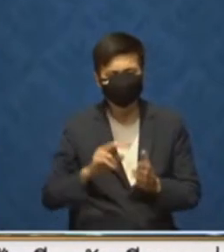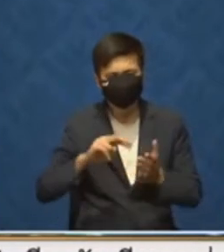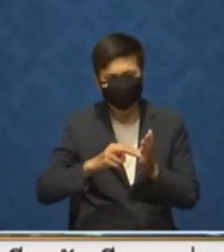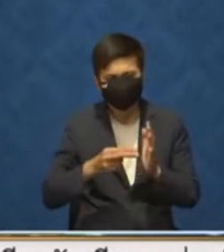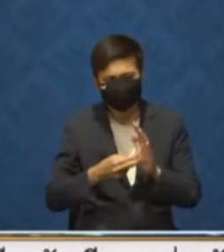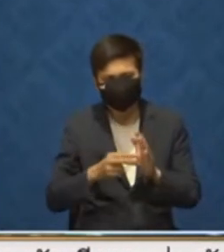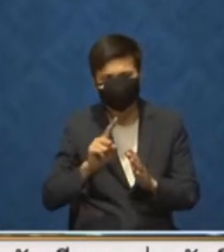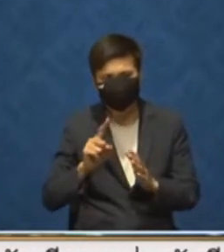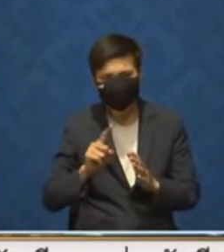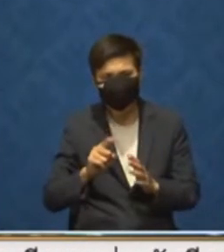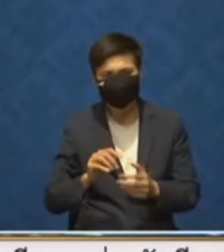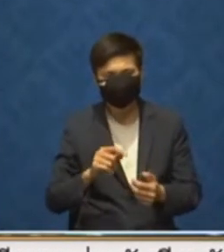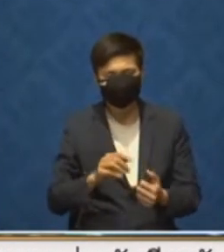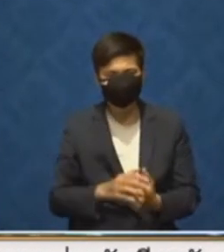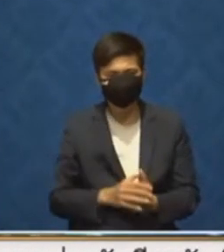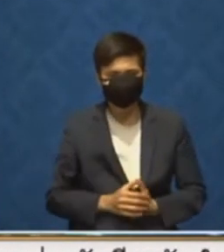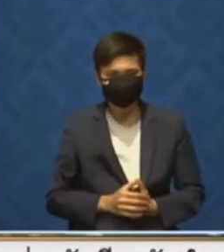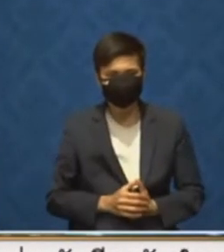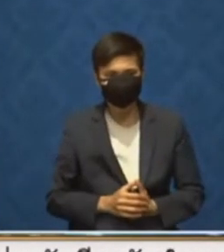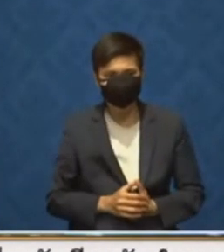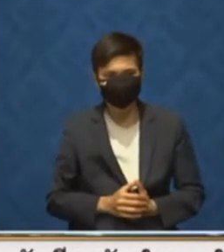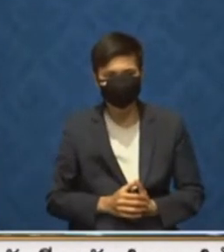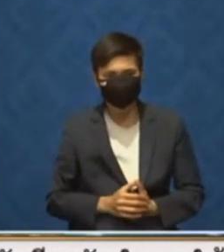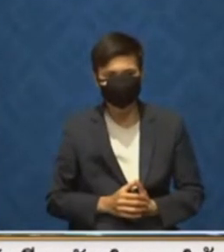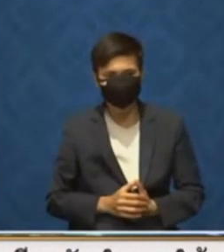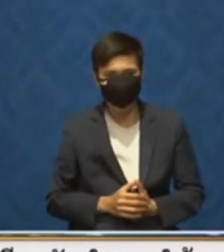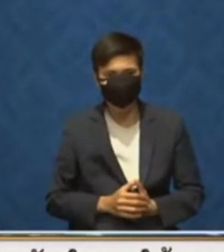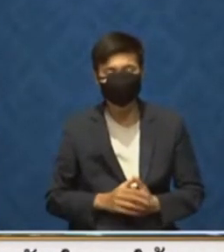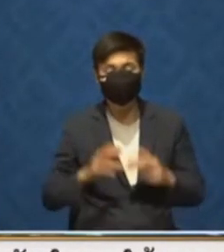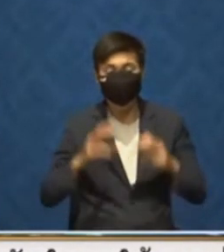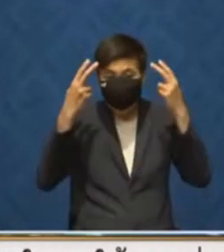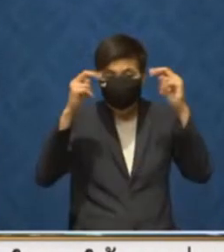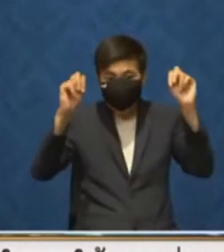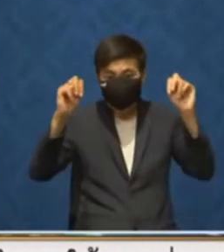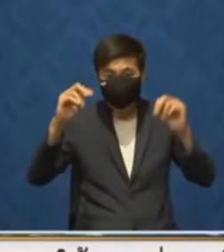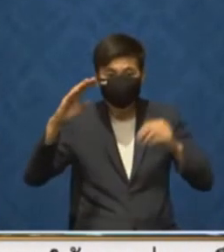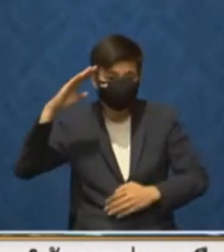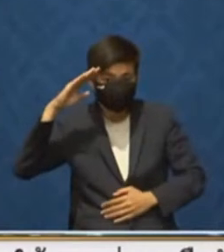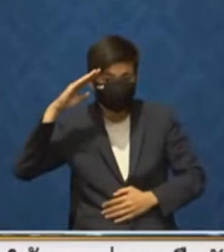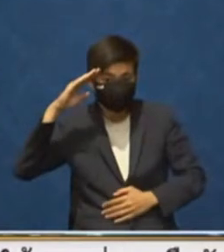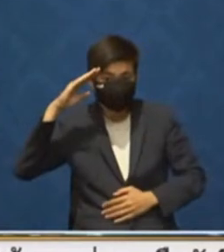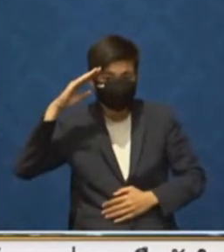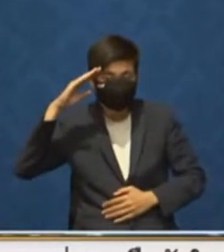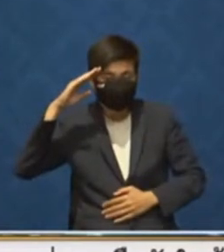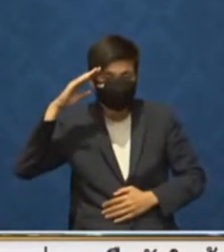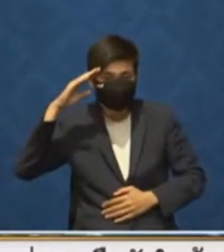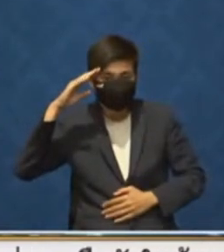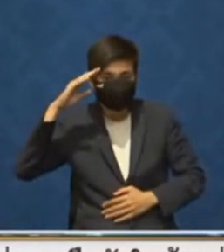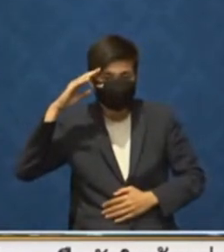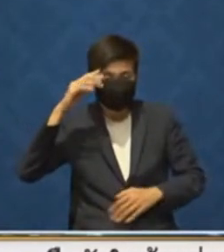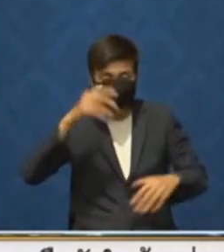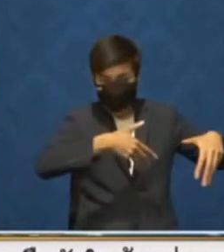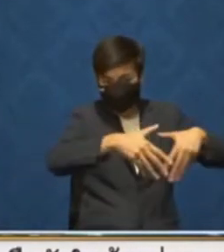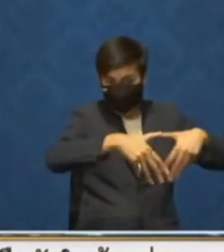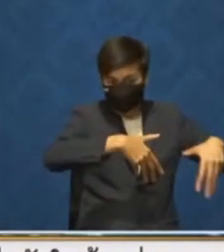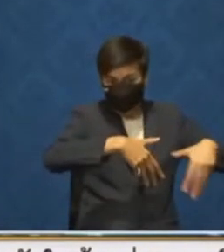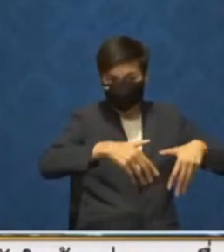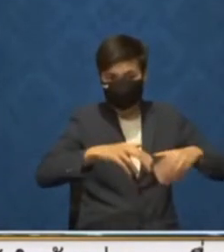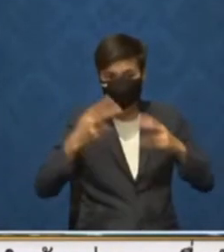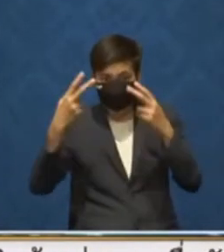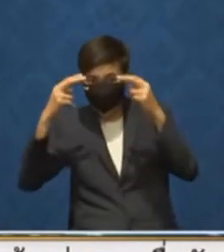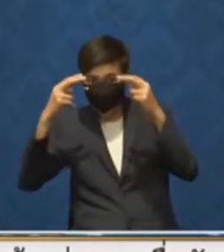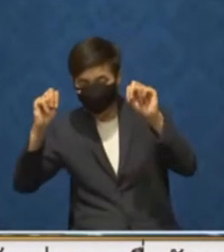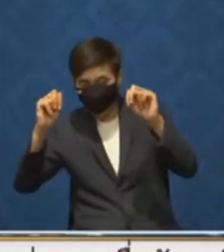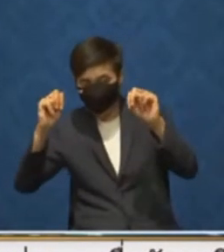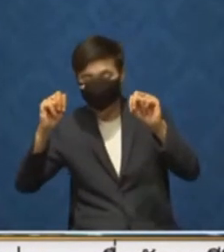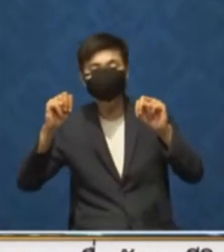ก็คือความห่างเหินของท่านนายกรัฐมนตรีกับพี่น้องประชาชนครับในช่วงที่